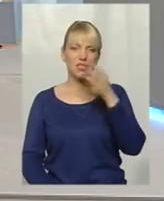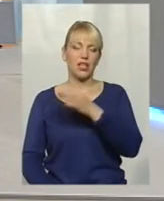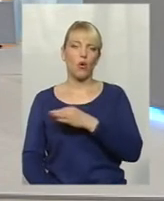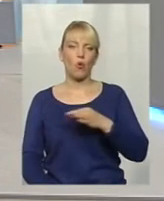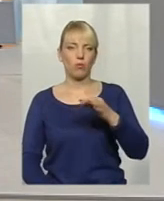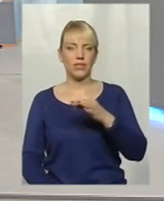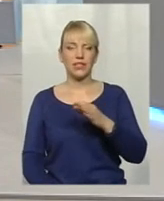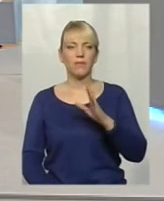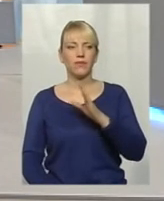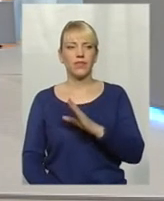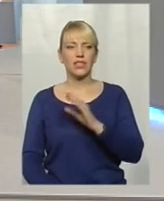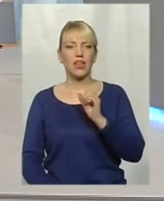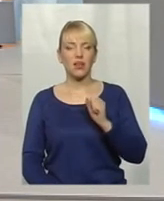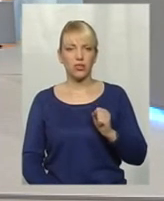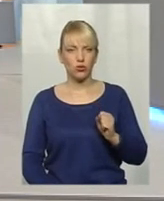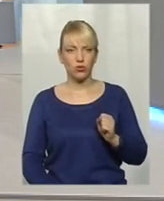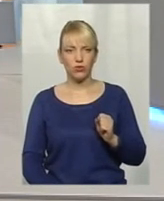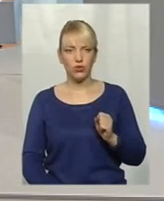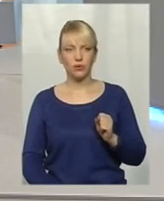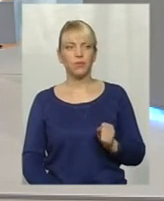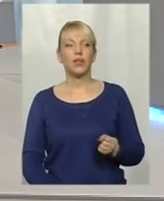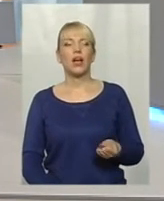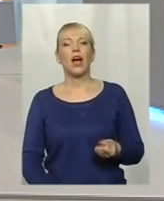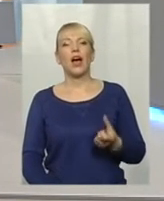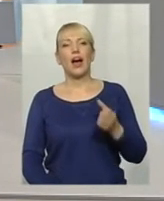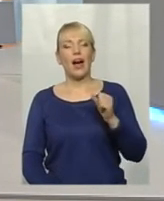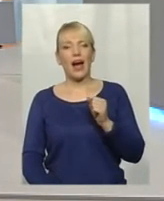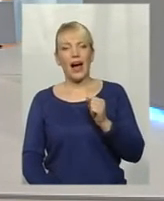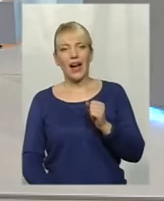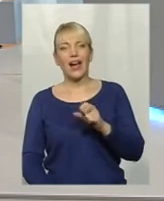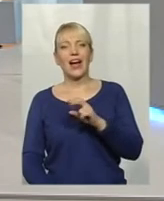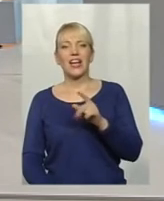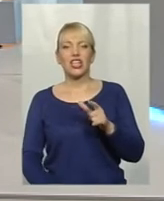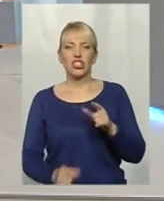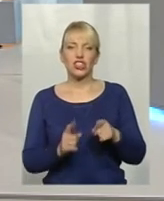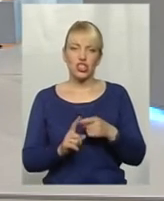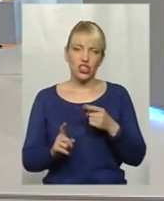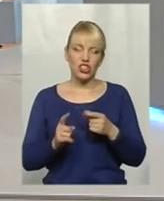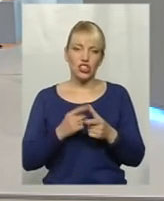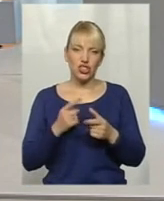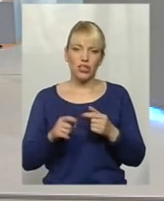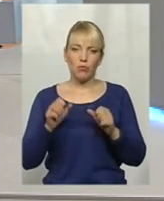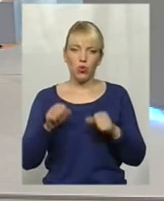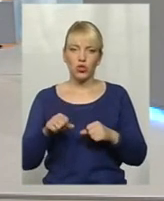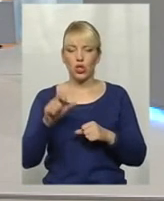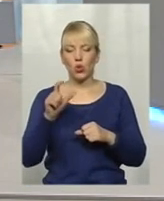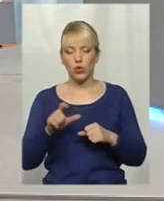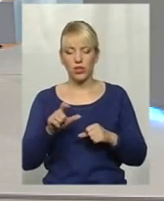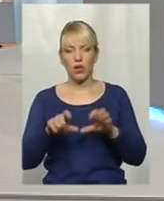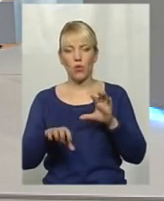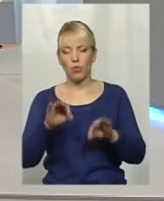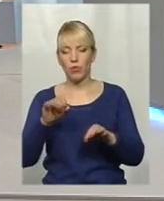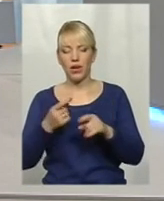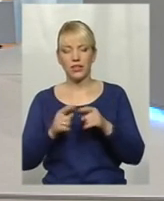Анатолійовичу, якщо ми, а чи може людина обрати з того переліку адвокатів, які діють